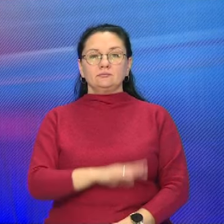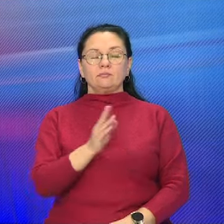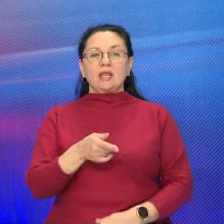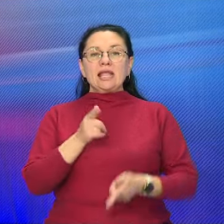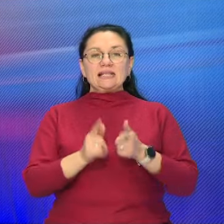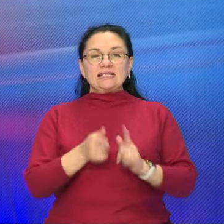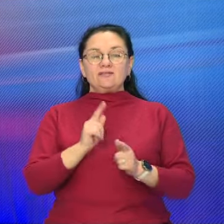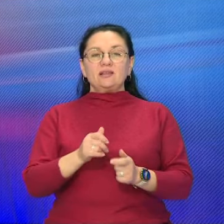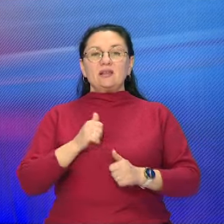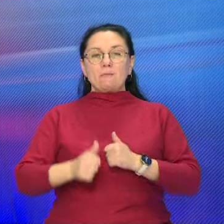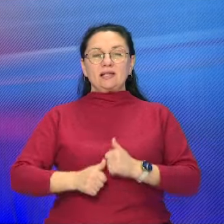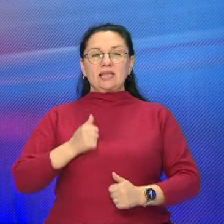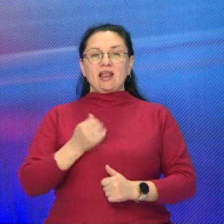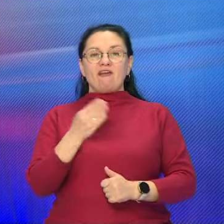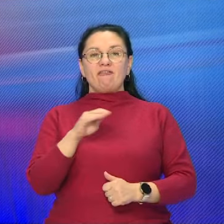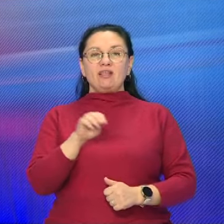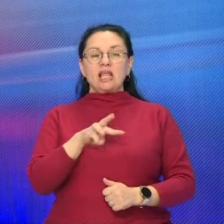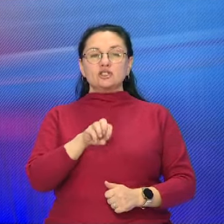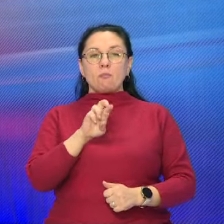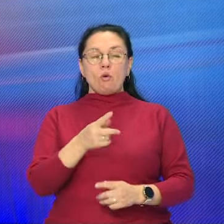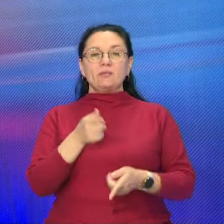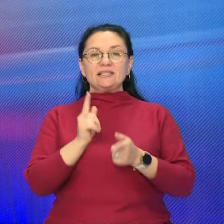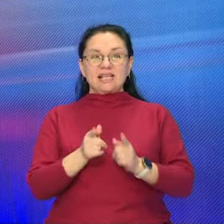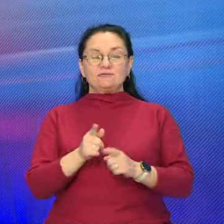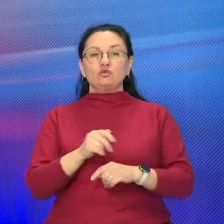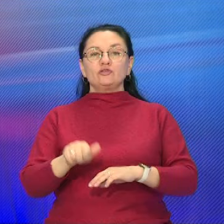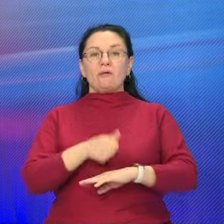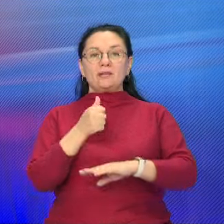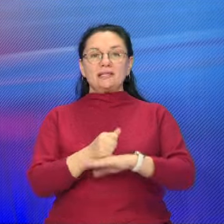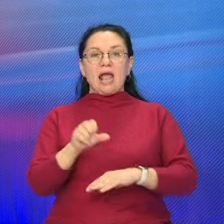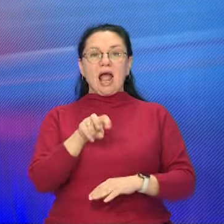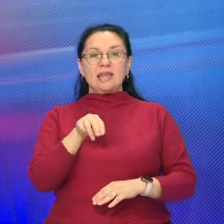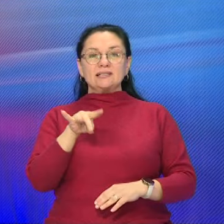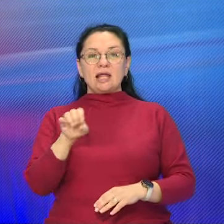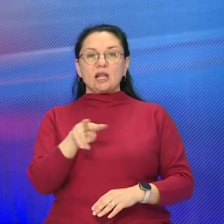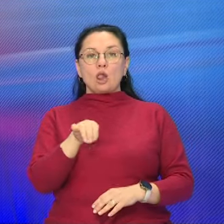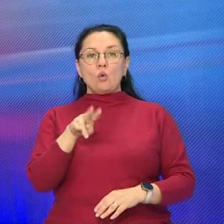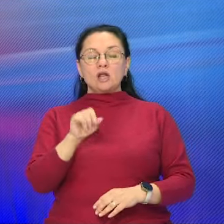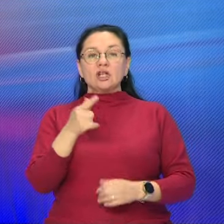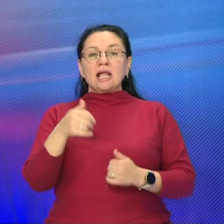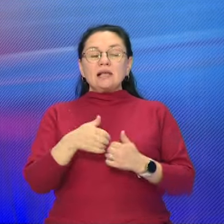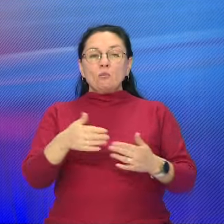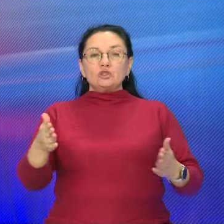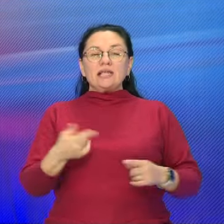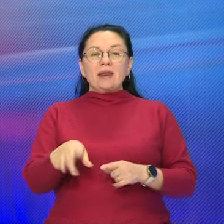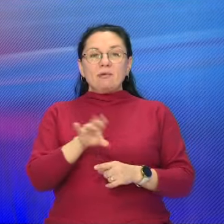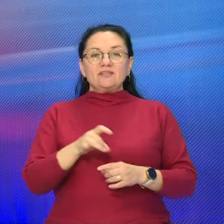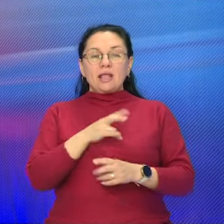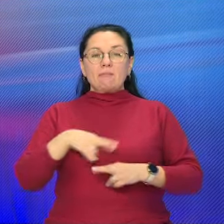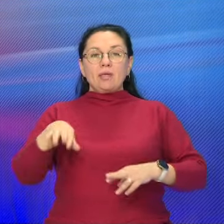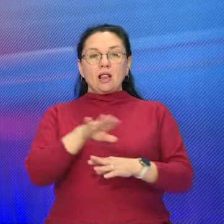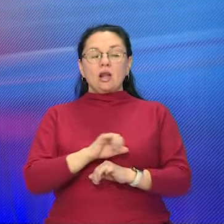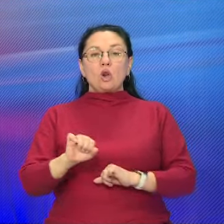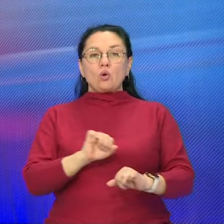Сапраўдны патрыятычны флэшмоб у падтрымку дзеючага прэзідэнта Александра Лукашэнкі запусцілі ў краіне пасля інтэрв'ю